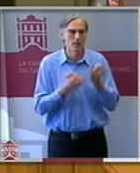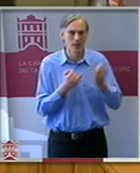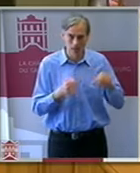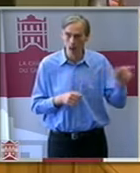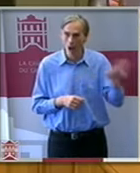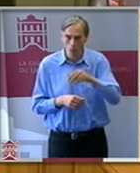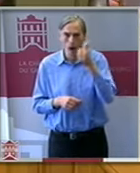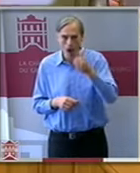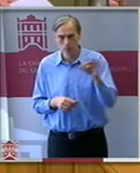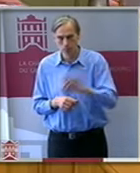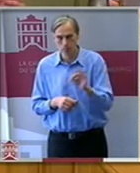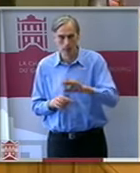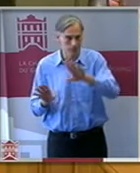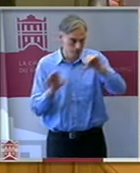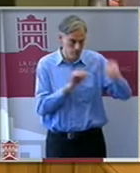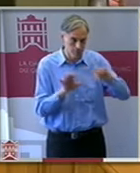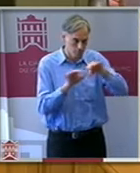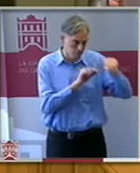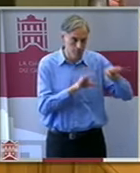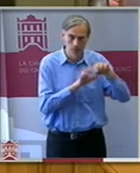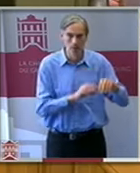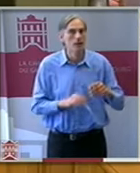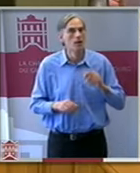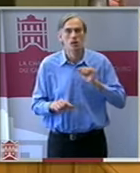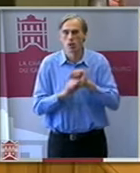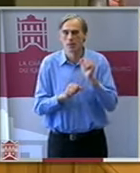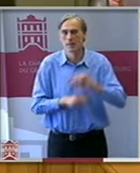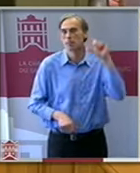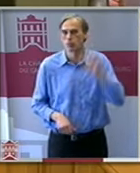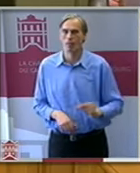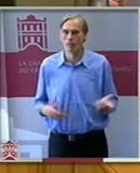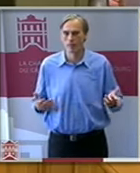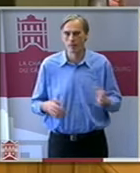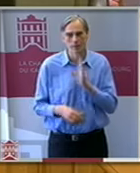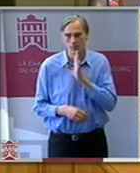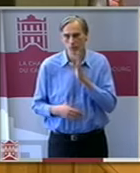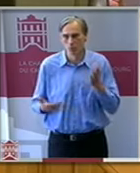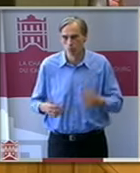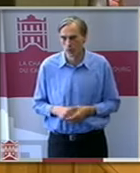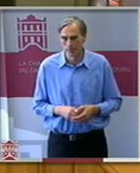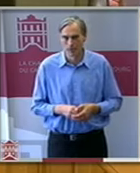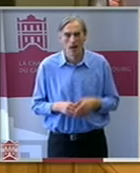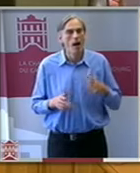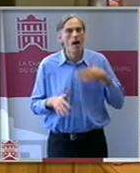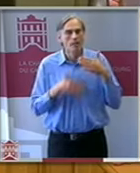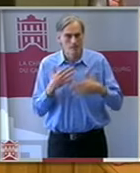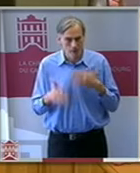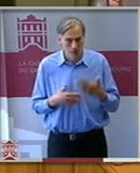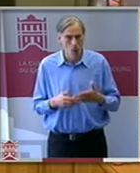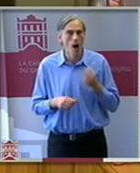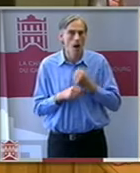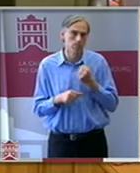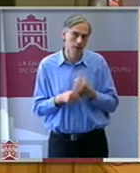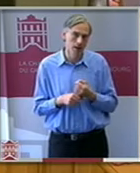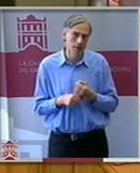Drops auf Wärmen stehen. Und natürlich als Entwicklungsarbeit ein ganz nützlich Arbeit. Und zumal, wenn ich